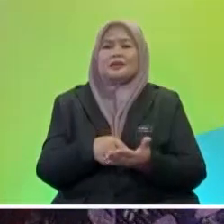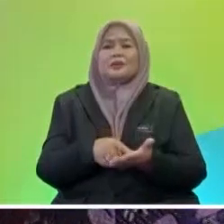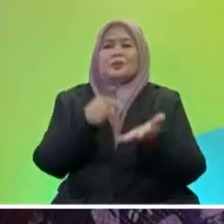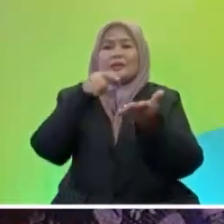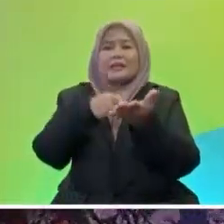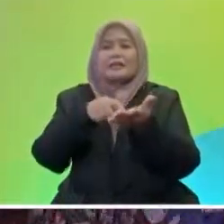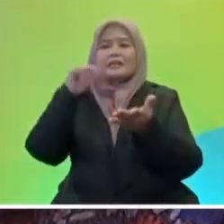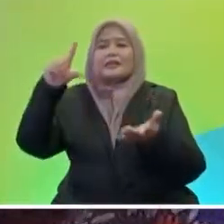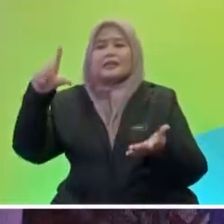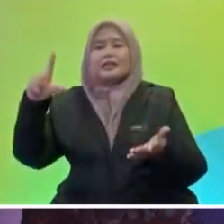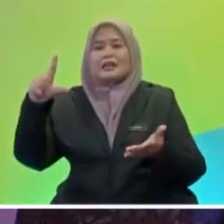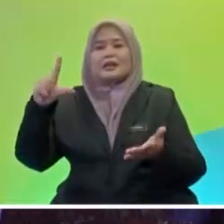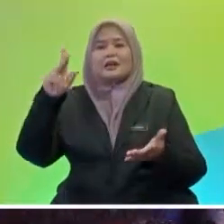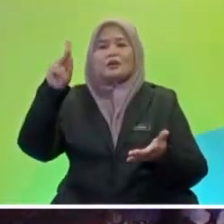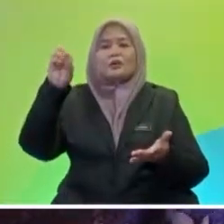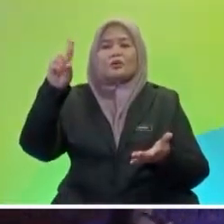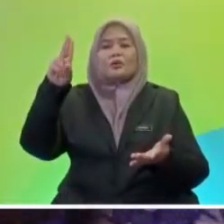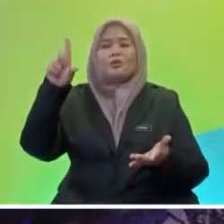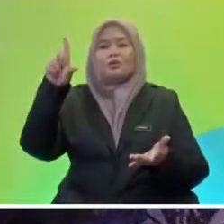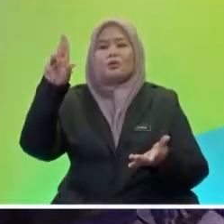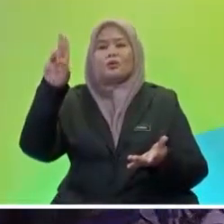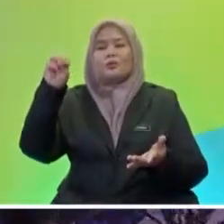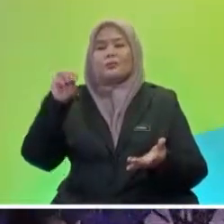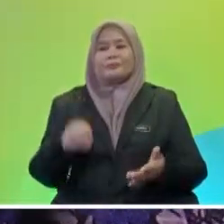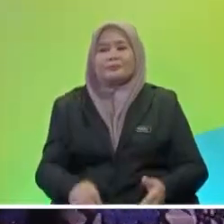ialah kolom oke